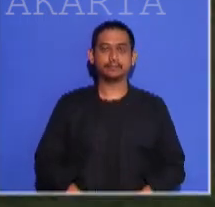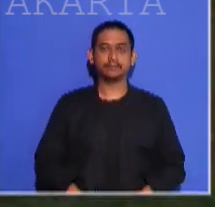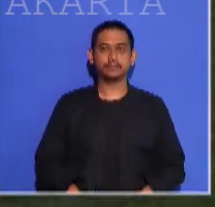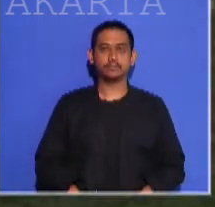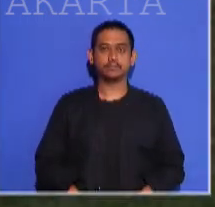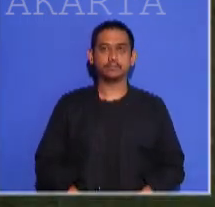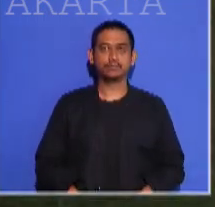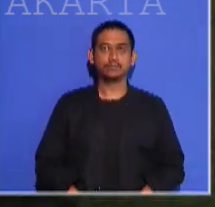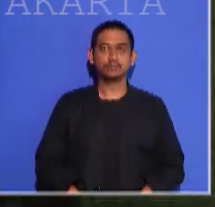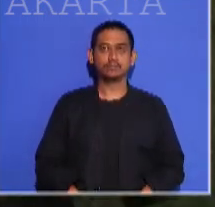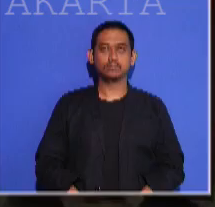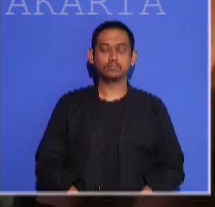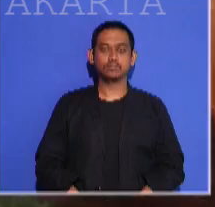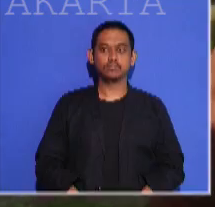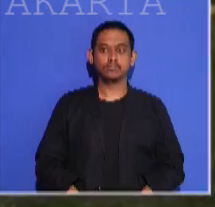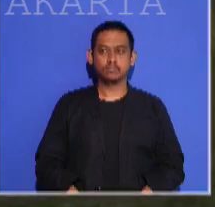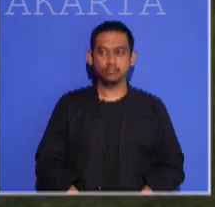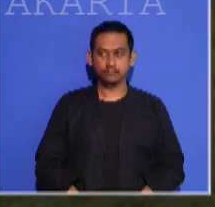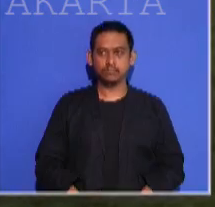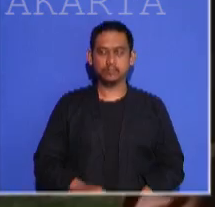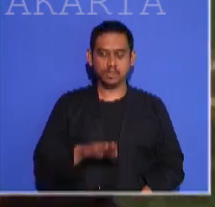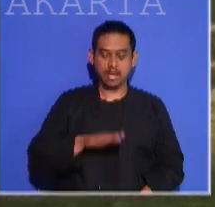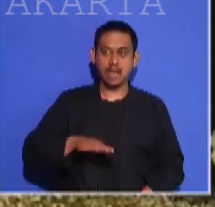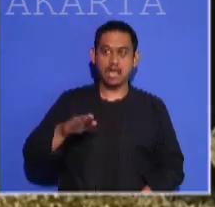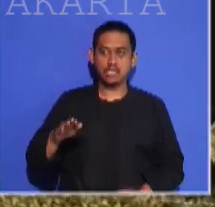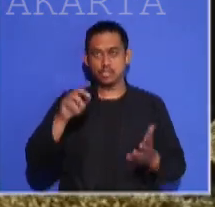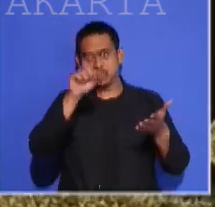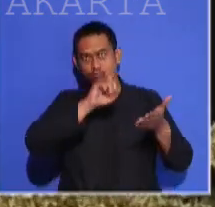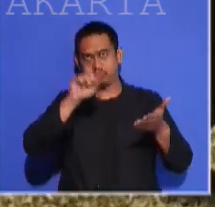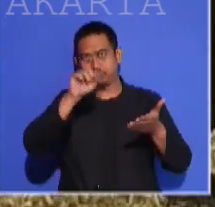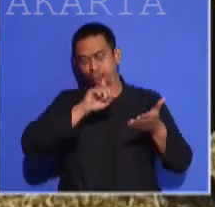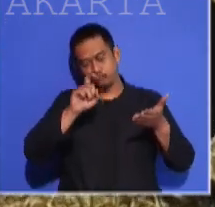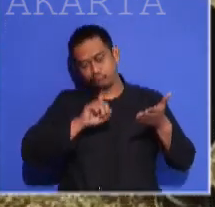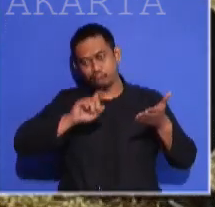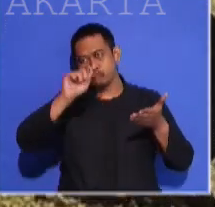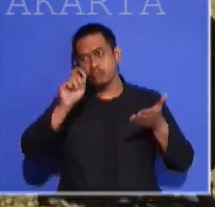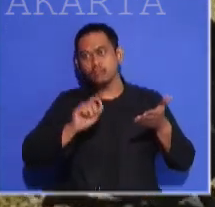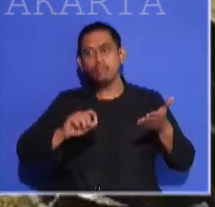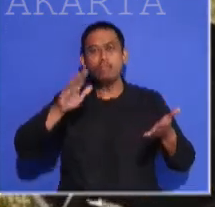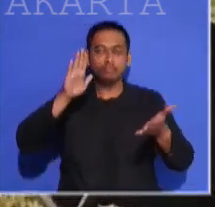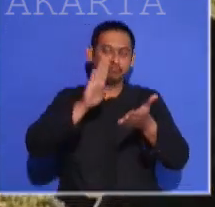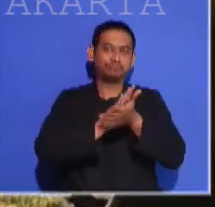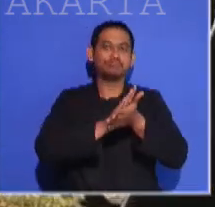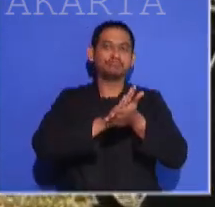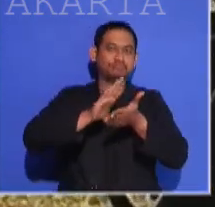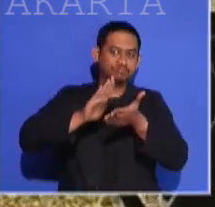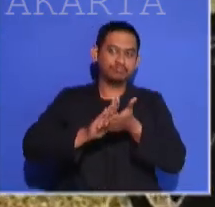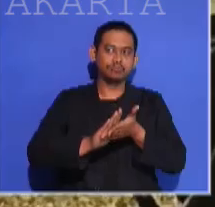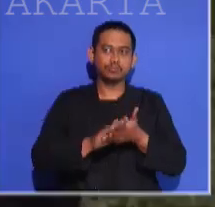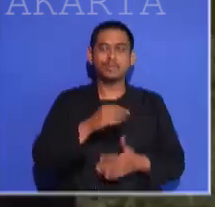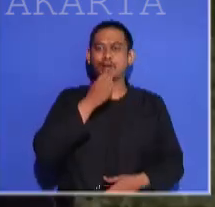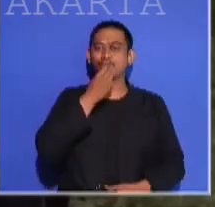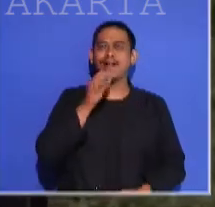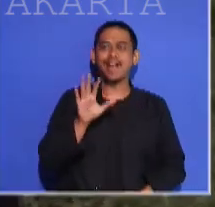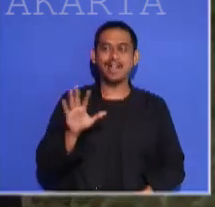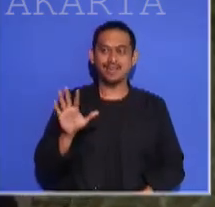Indonesia sejumlah siswa nampak melakukan keseluruhan proses pembuatan batik mulai dari pengecapan penggoresan malam hingga pewarnaan dengan